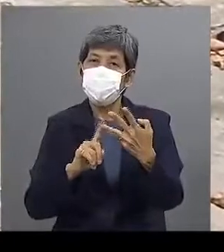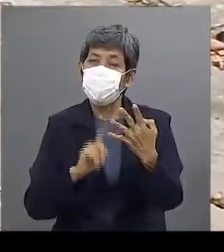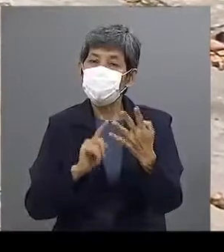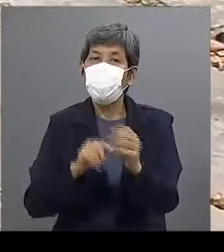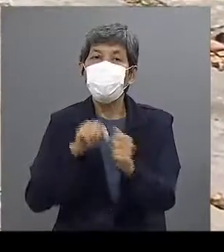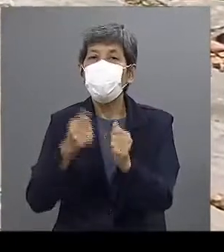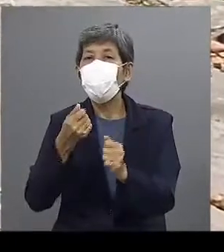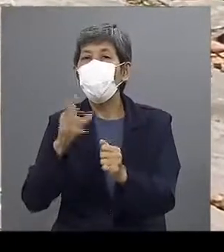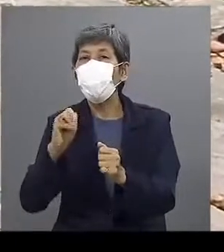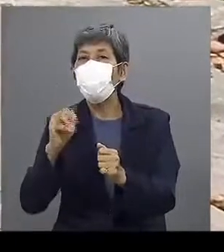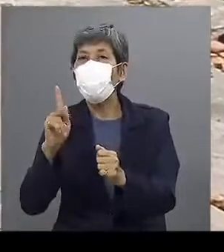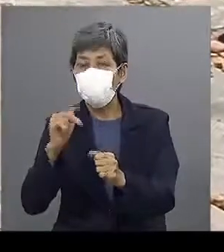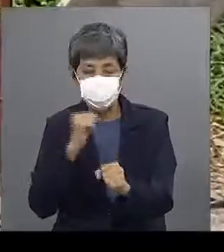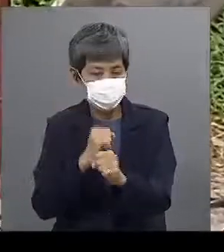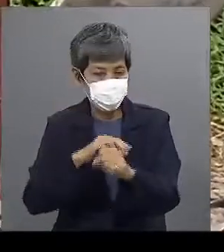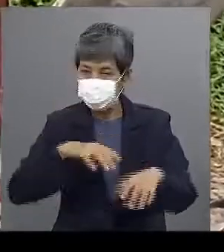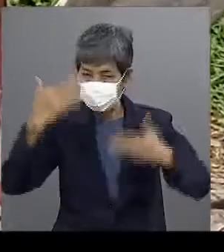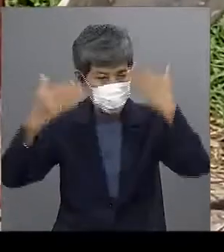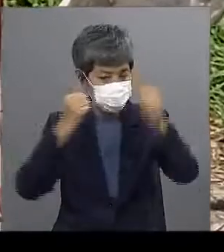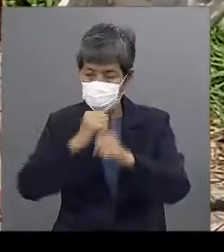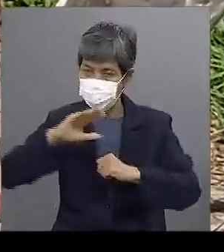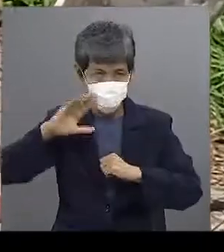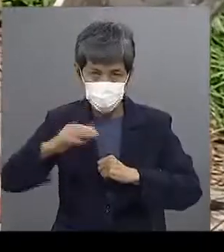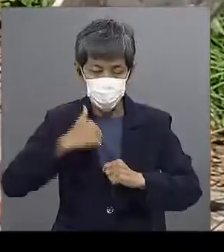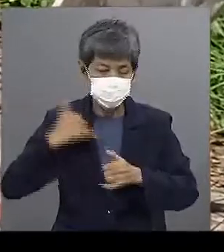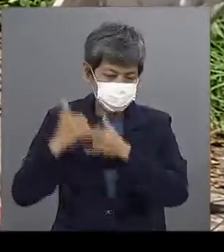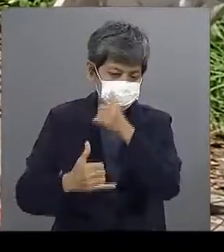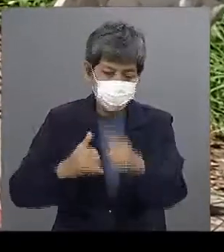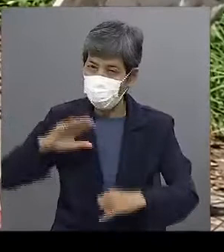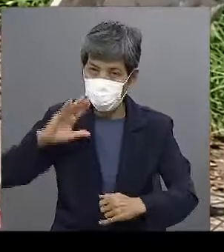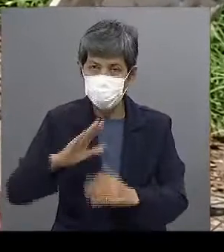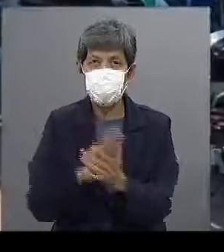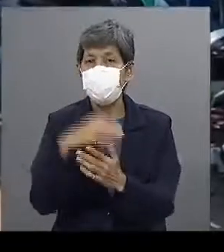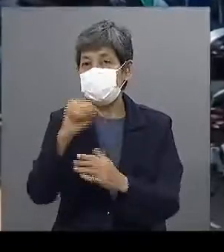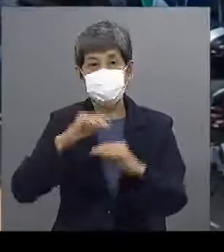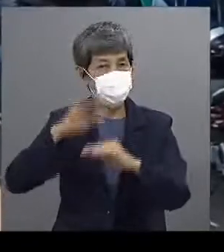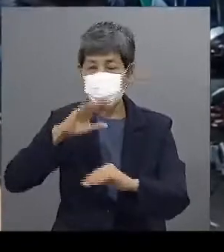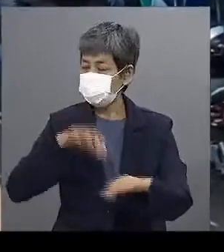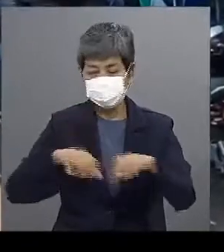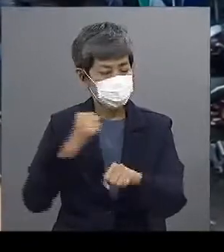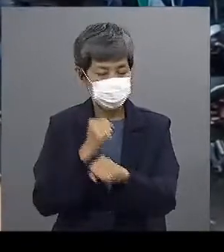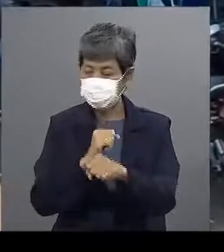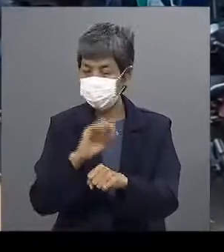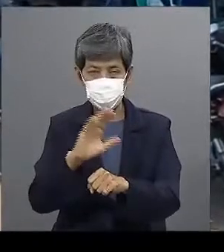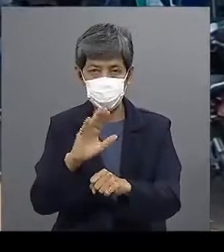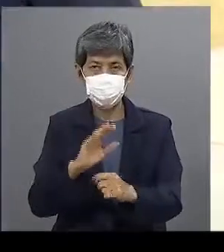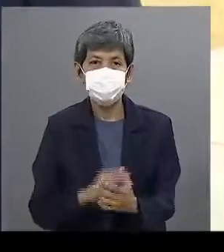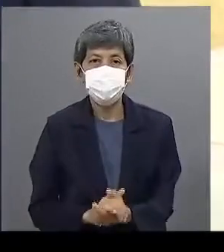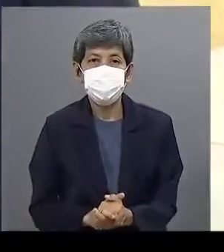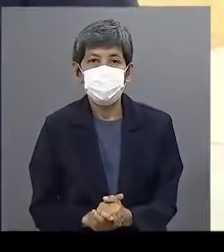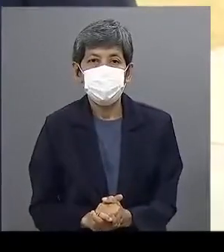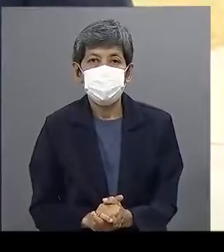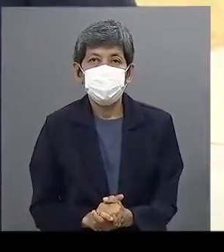ห้ามจัดหรือกิจกรรมใดๆที่มีผู้เข้าร่วมกิจกรรมมากกว่า 10คนขึ้นไปครับหรือแม้